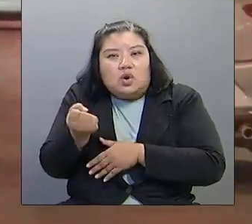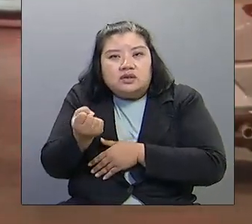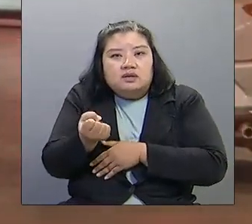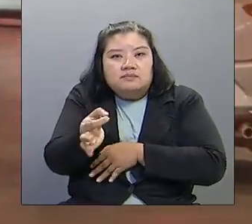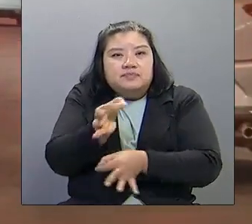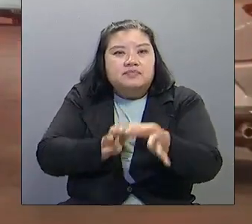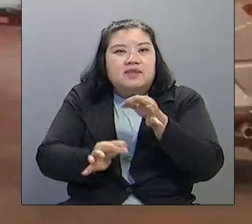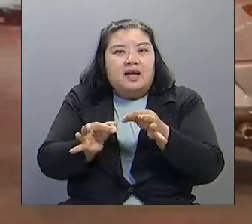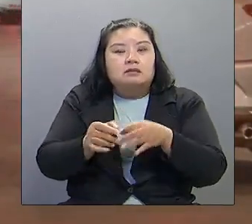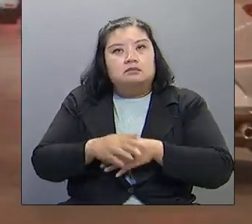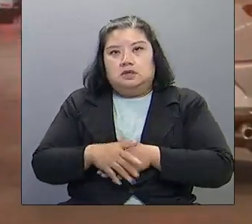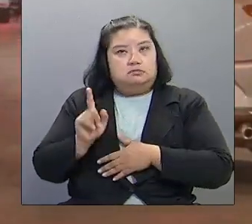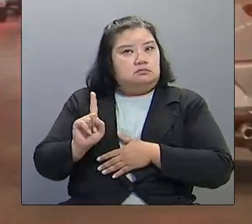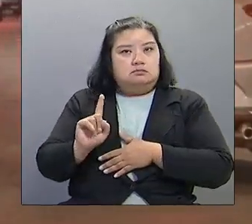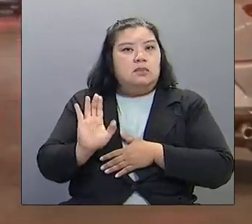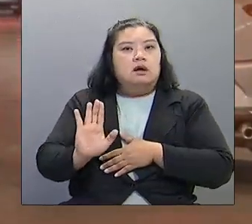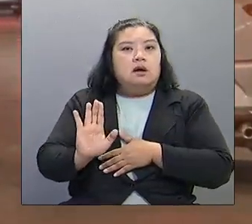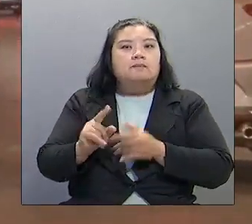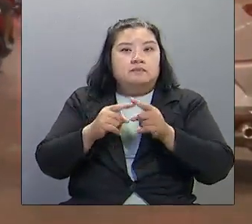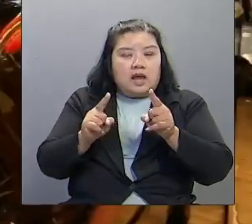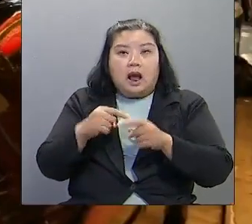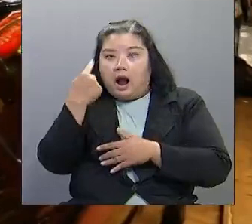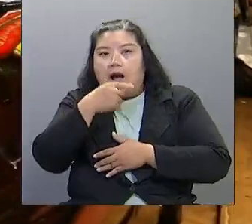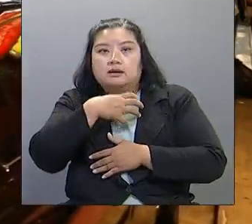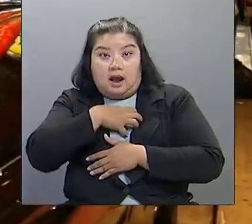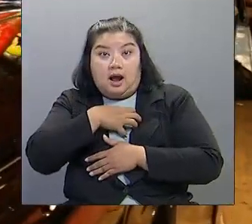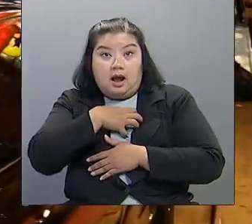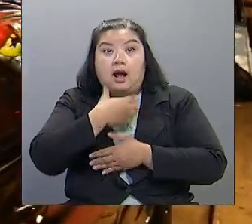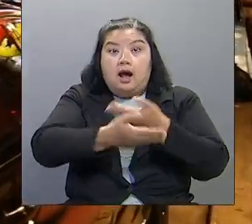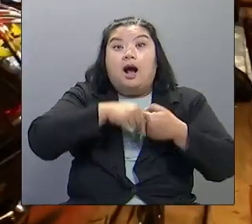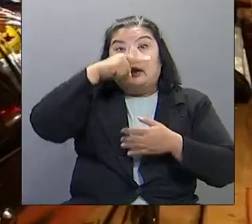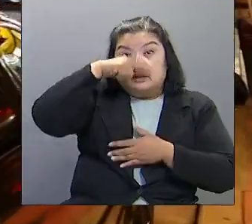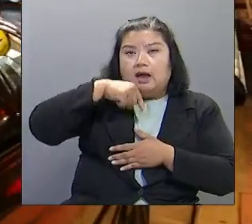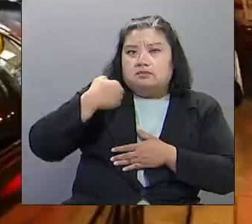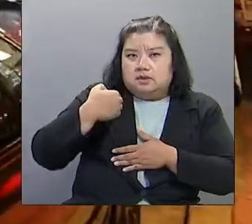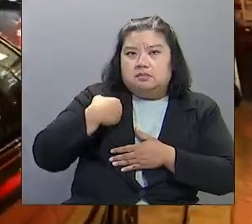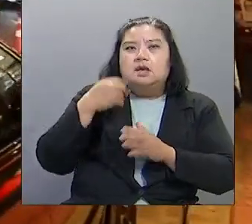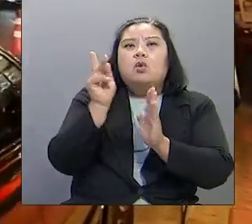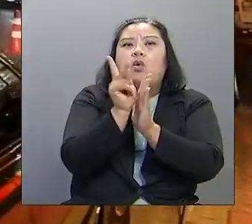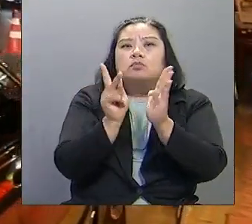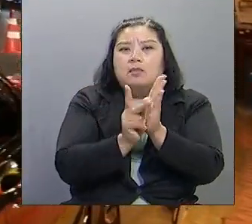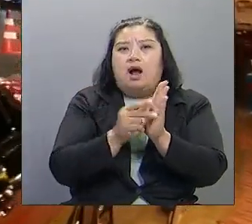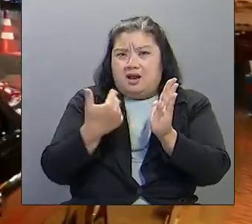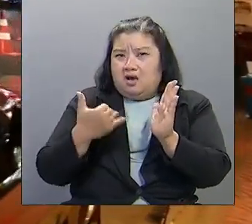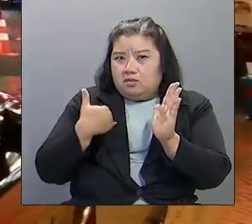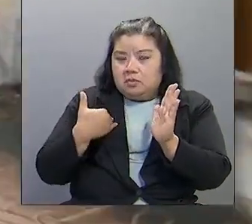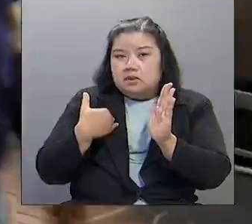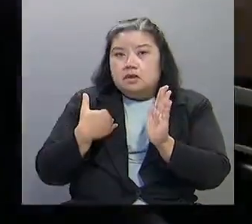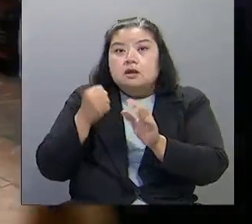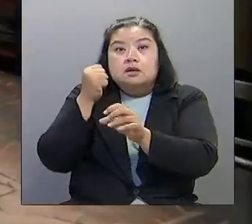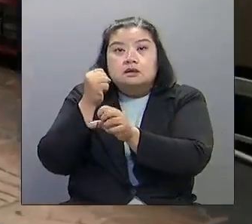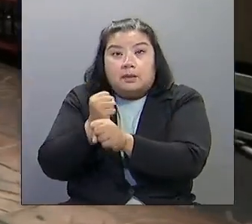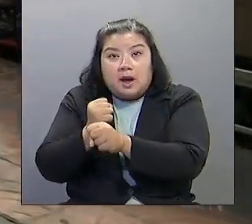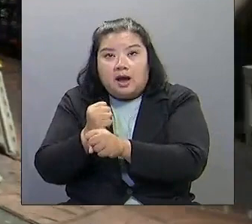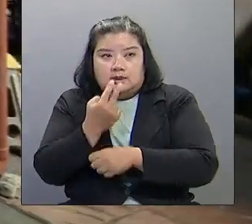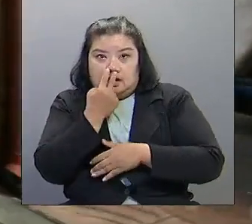นต่างด้าวเนี่ยทำไม่ได้แล้วถ้าคนต่างด้าวจะเข้ามาประกอบธุรกิจในไทยมันก็มีกฎหมายที่ต้องทำตามการทำงานเพื่อตรวจสอบก็